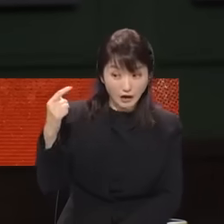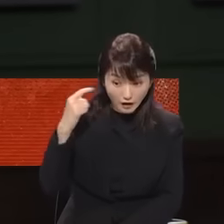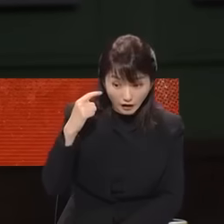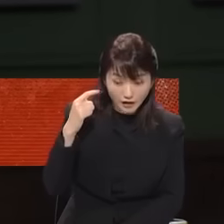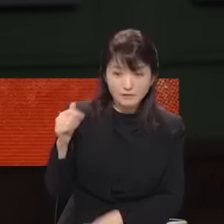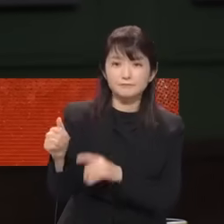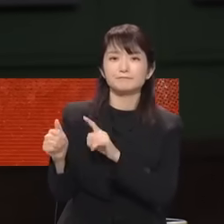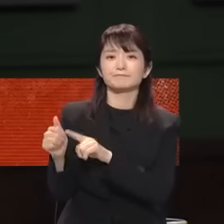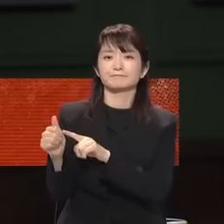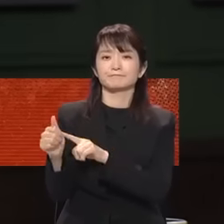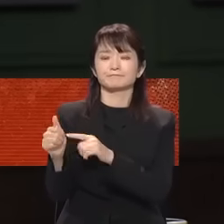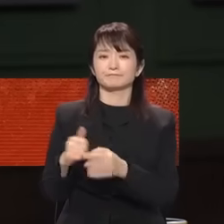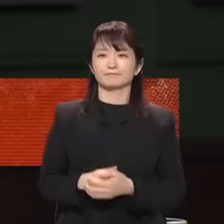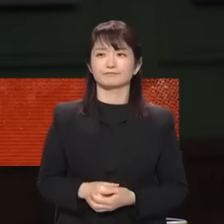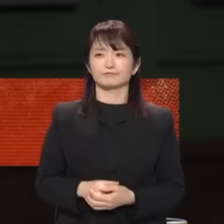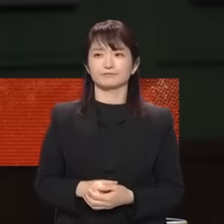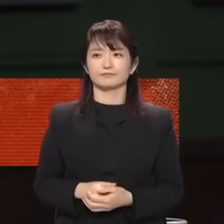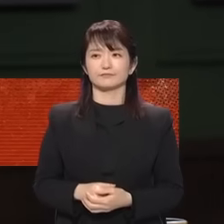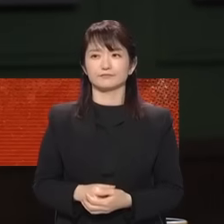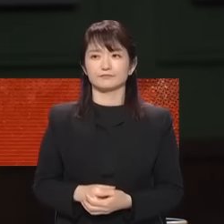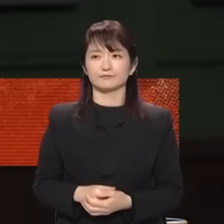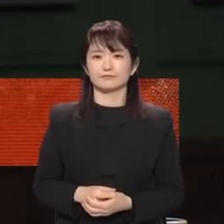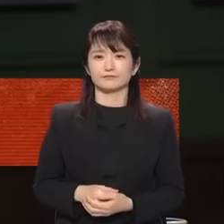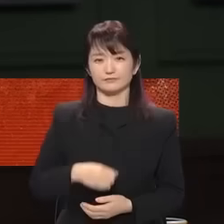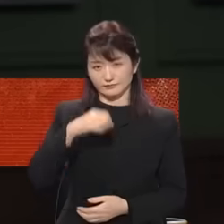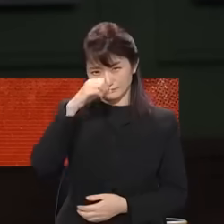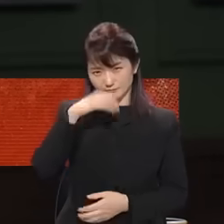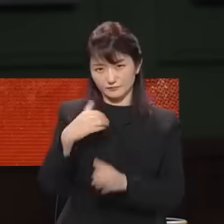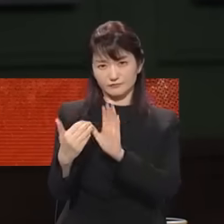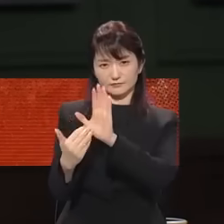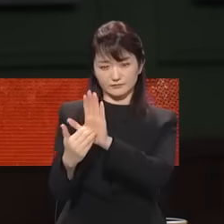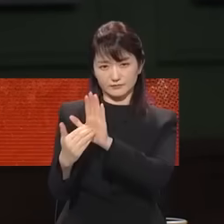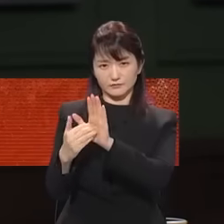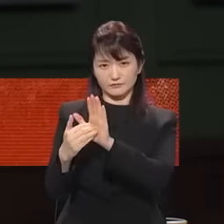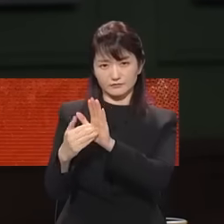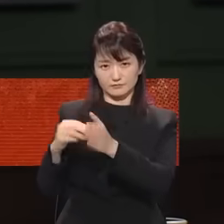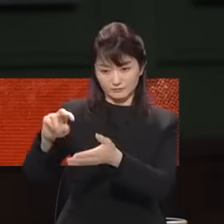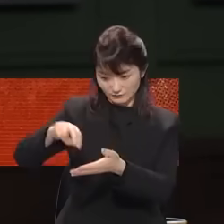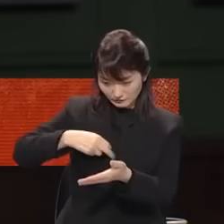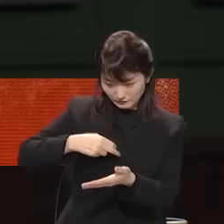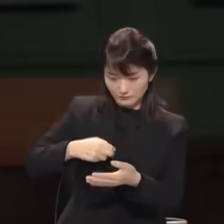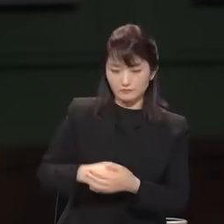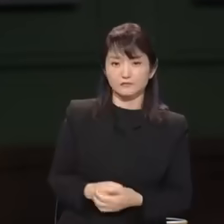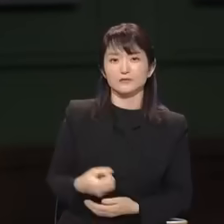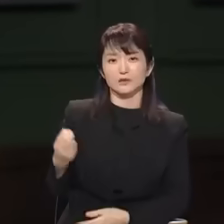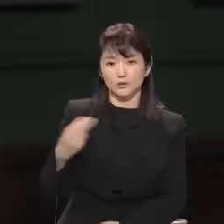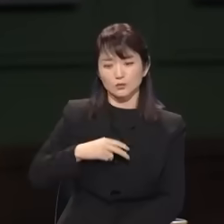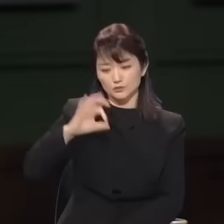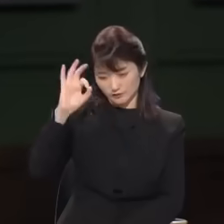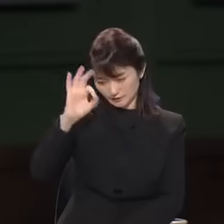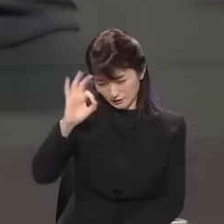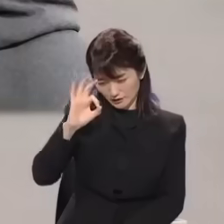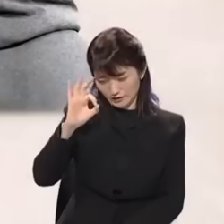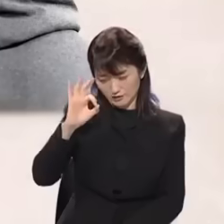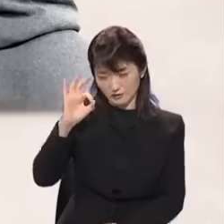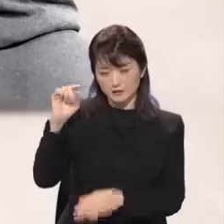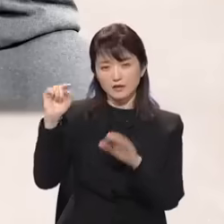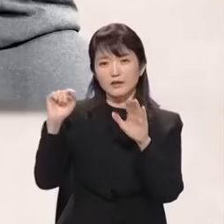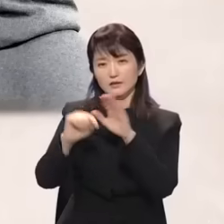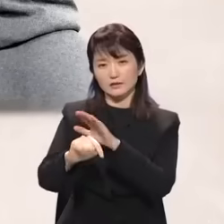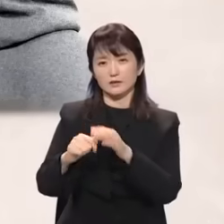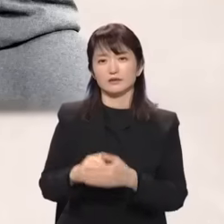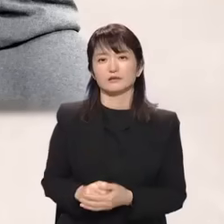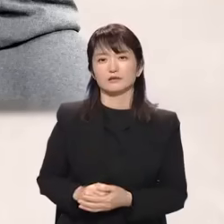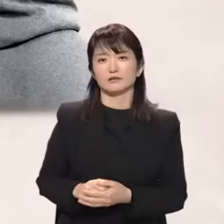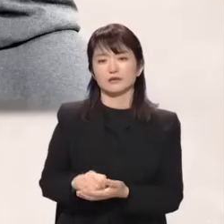남성이 시청자가 아 저 그냥 차단 당할게 차단하세요 이렇게 메시지를 보내놓고 또 찾아가서 붕대와 약을 이번엔 방문